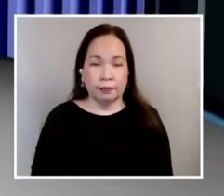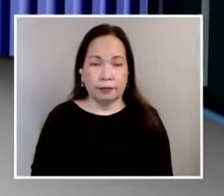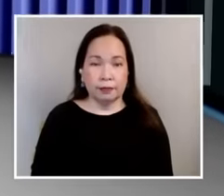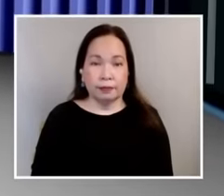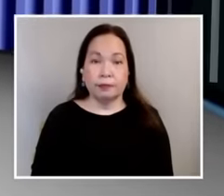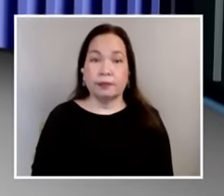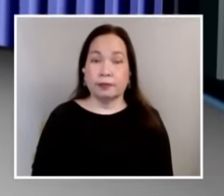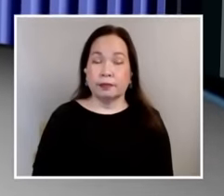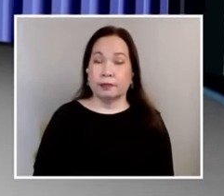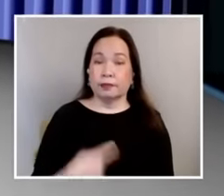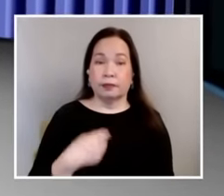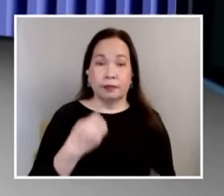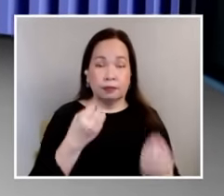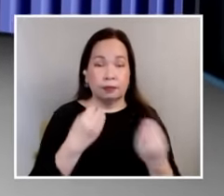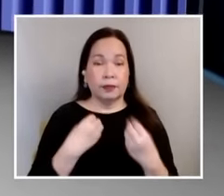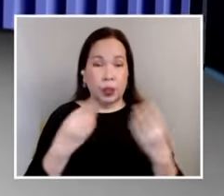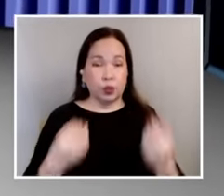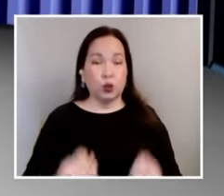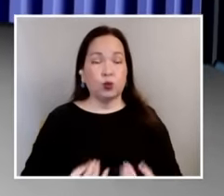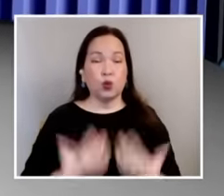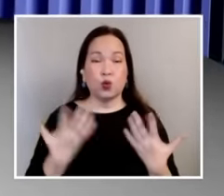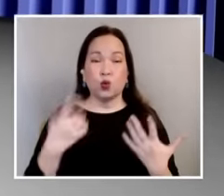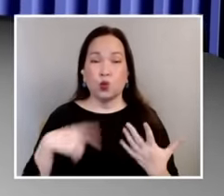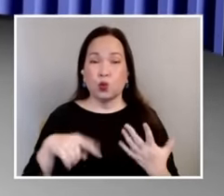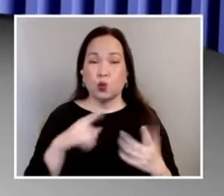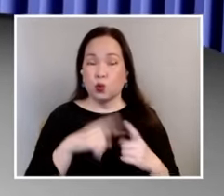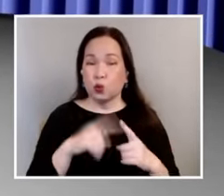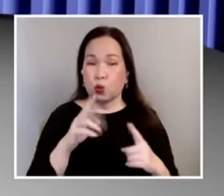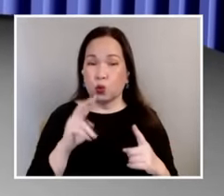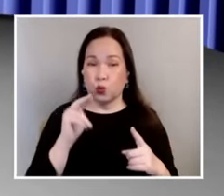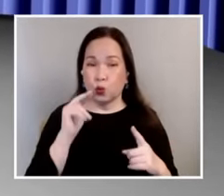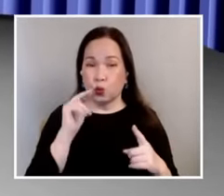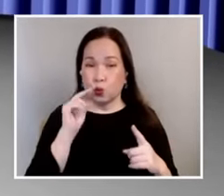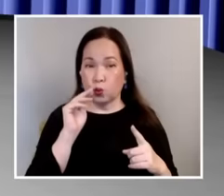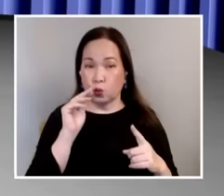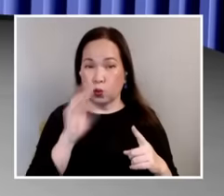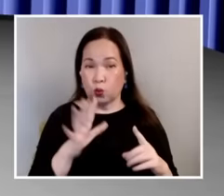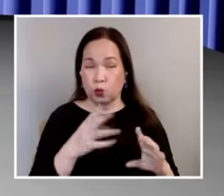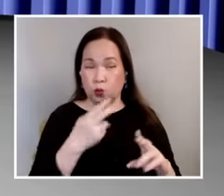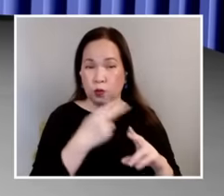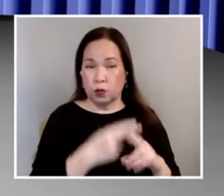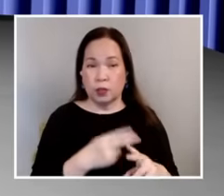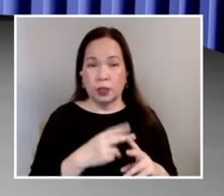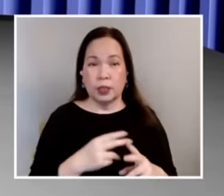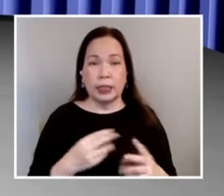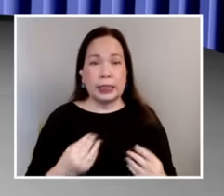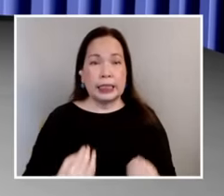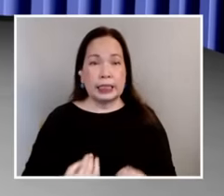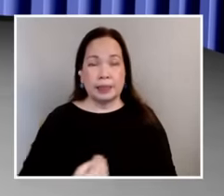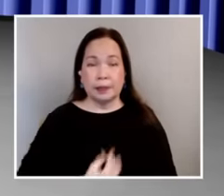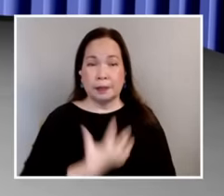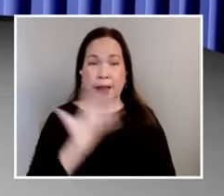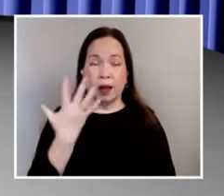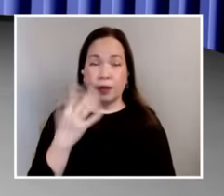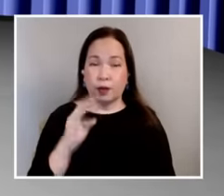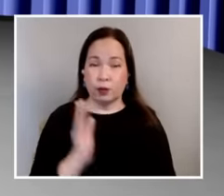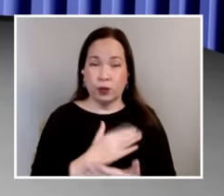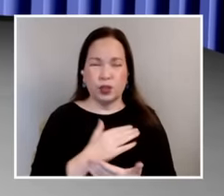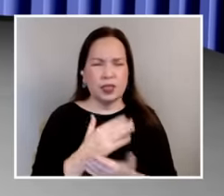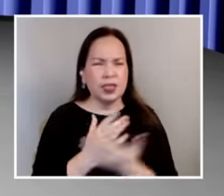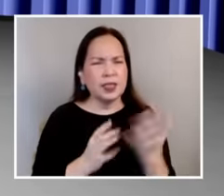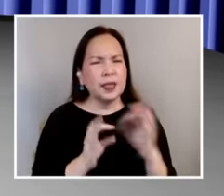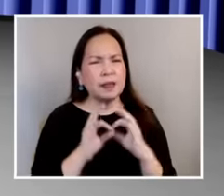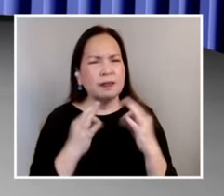Naghatid ang inspirasyon sa ilalim ng bagong record label ng ABS-CBN na Inspire Music ang ilang kapamilya artist kabilang